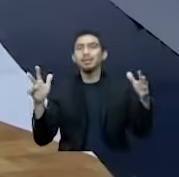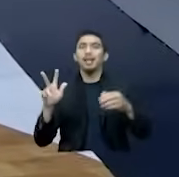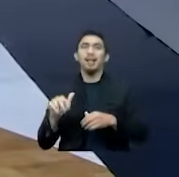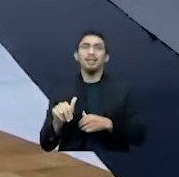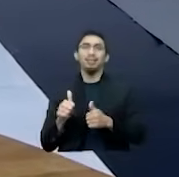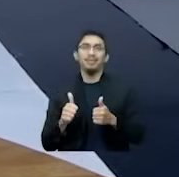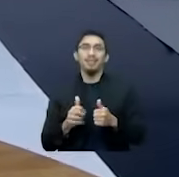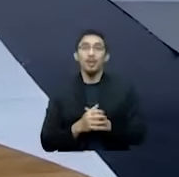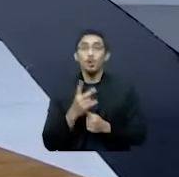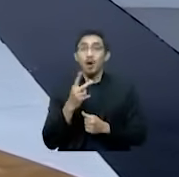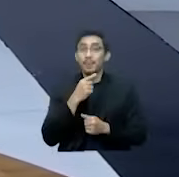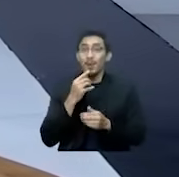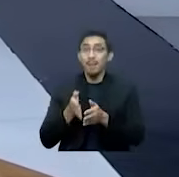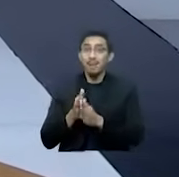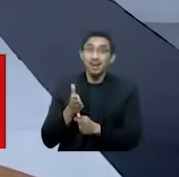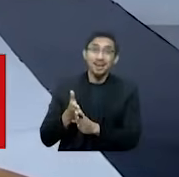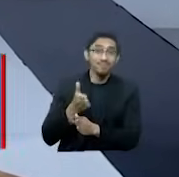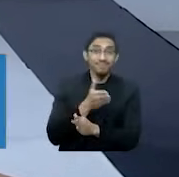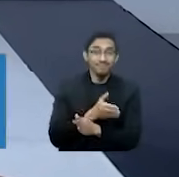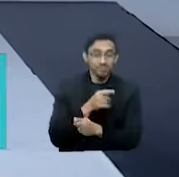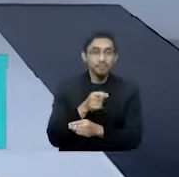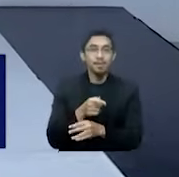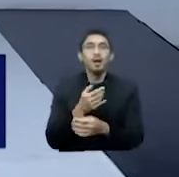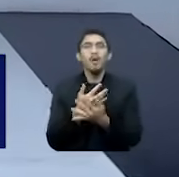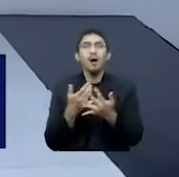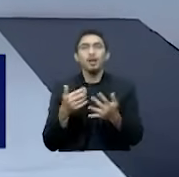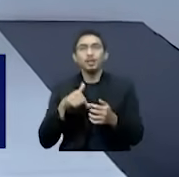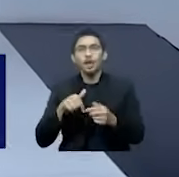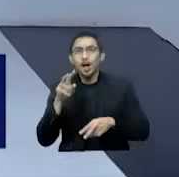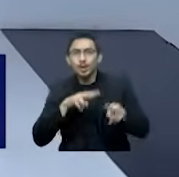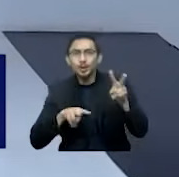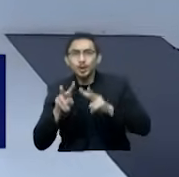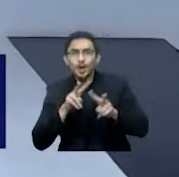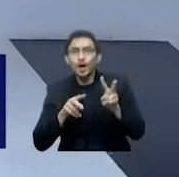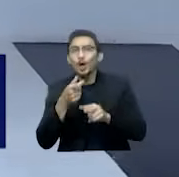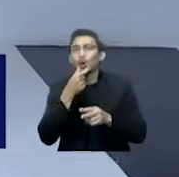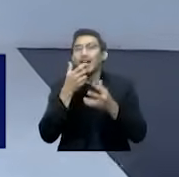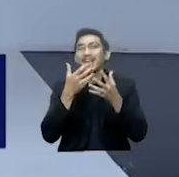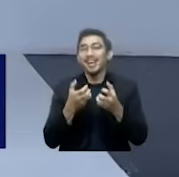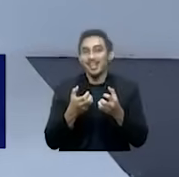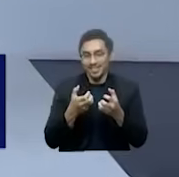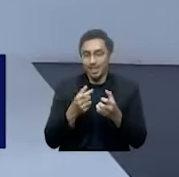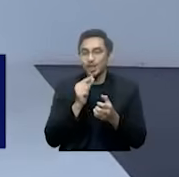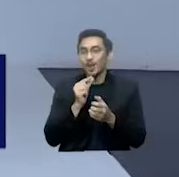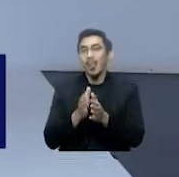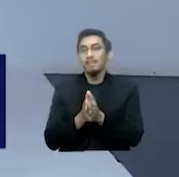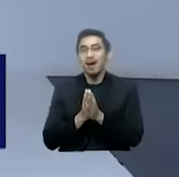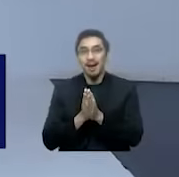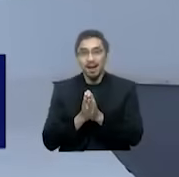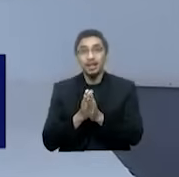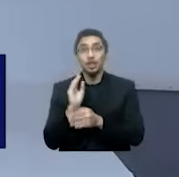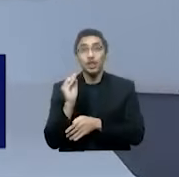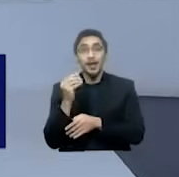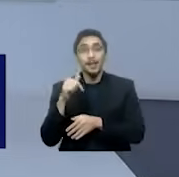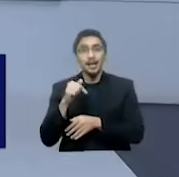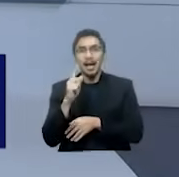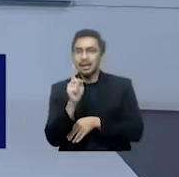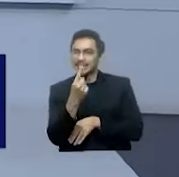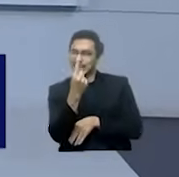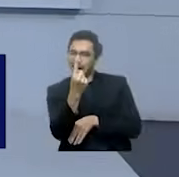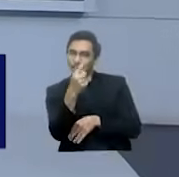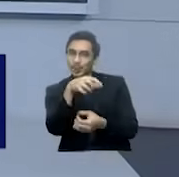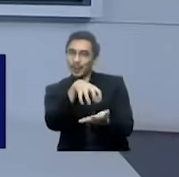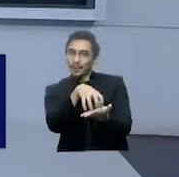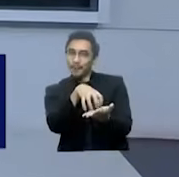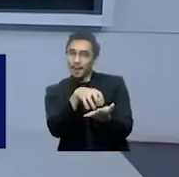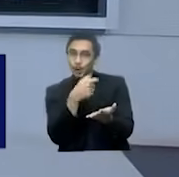Ya, dua pekan jelang Lebaran, warga mulai berburu kue kering untuk sajian Lebaran. Di Jakarta, salah satu spot berburu kue kering ada